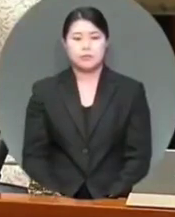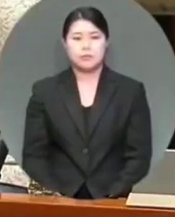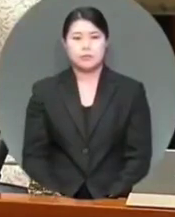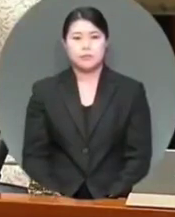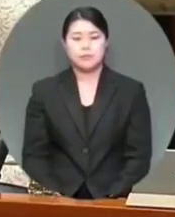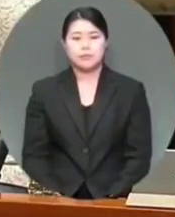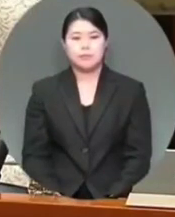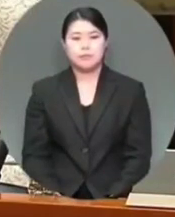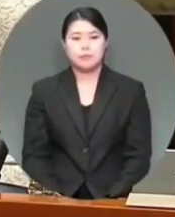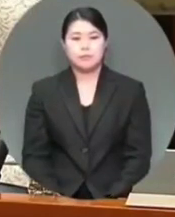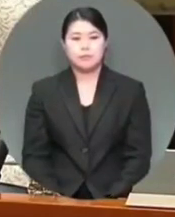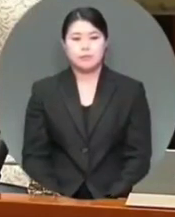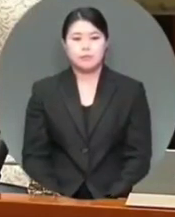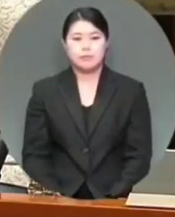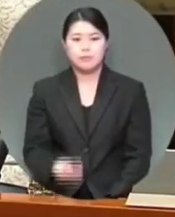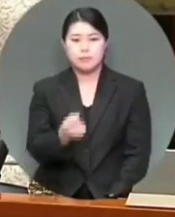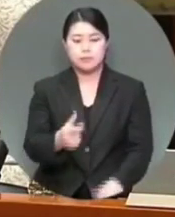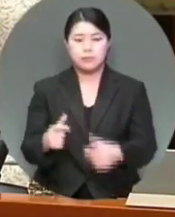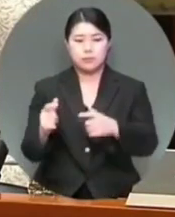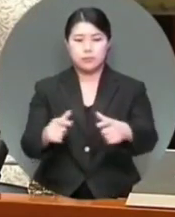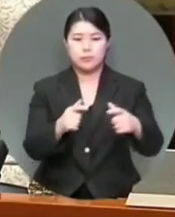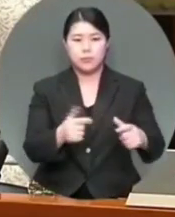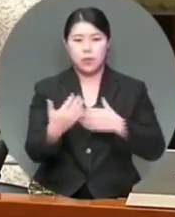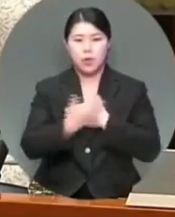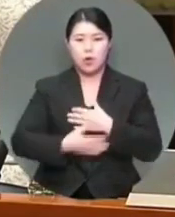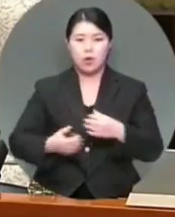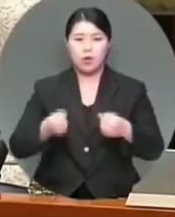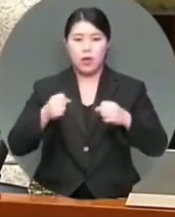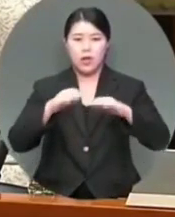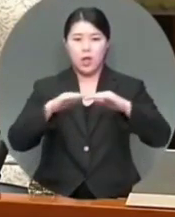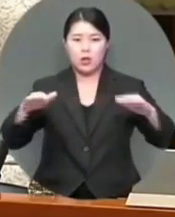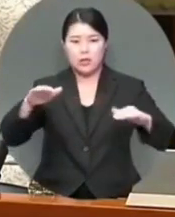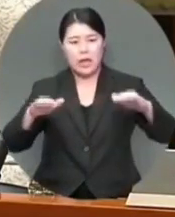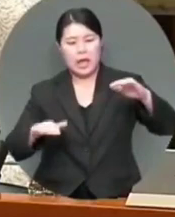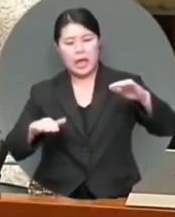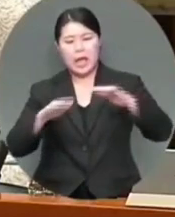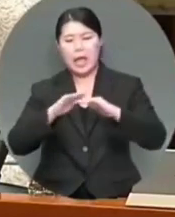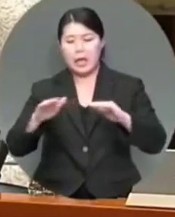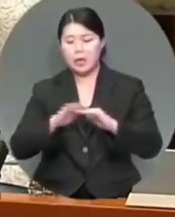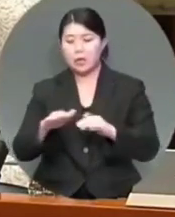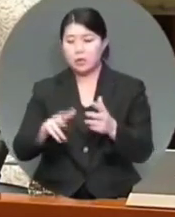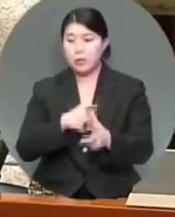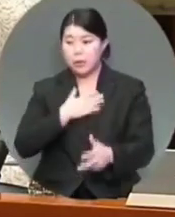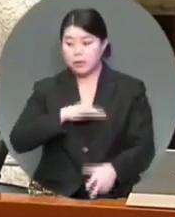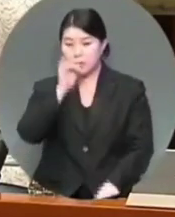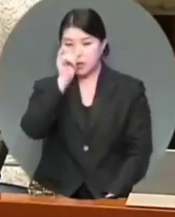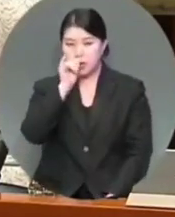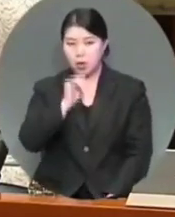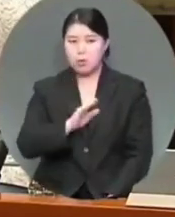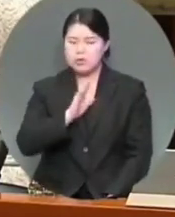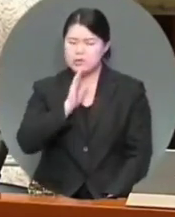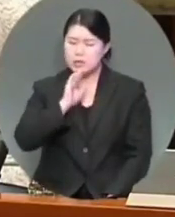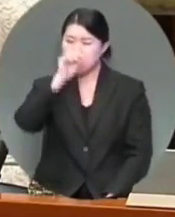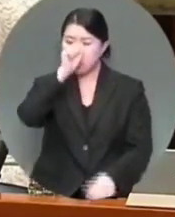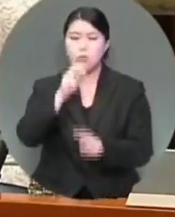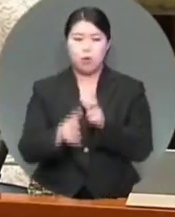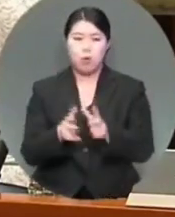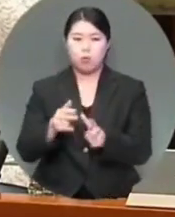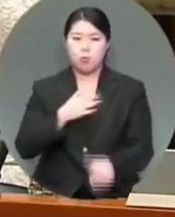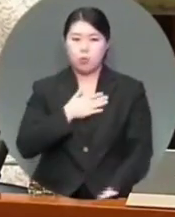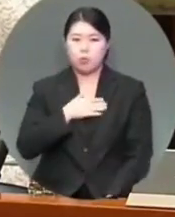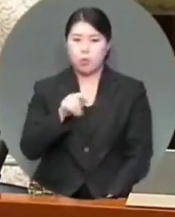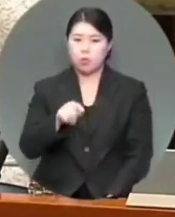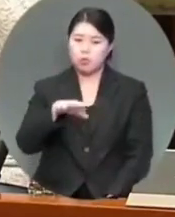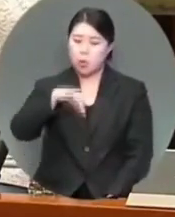청장님, 그 소지역 건강격차 해소 사업 아시죠? 네, 알고 있습니다. 야, 이거는 진짜 좋은 사업이었던데 저도 처음에는